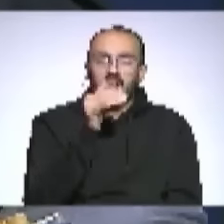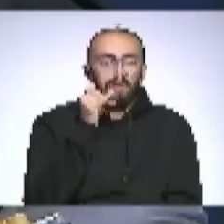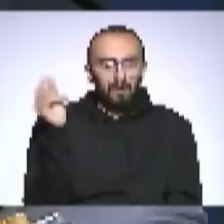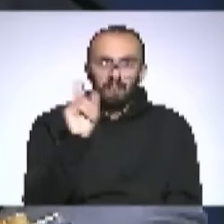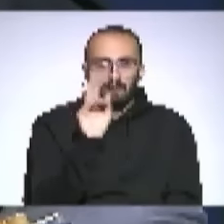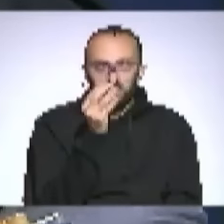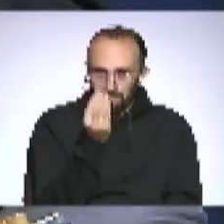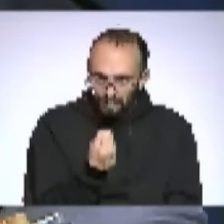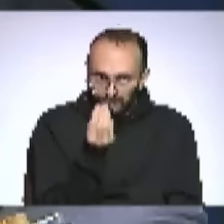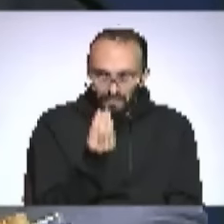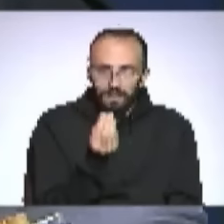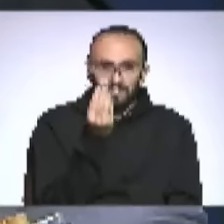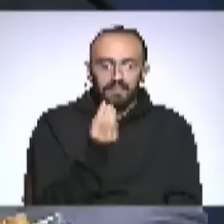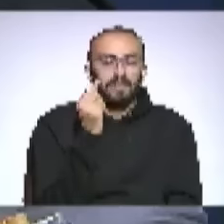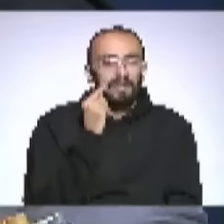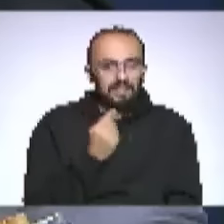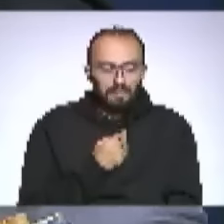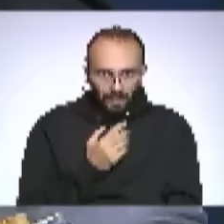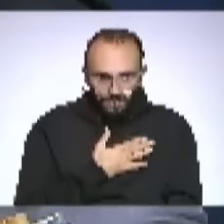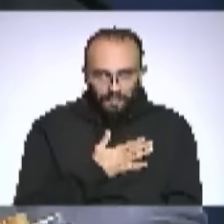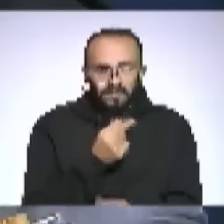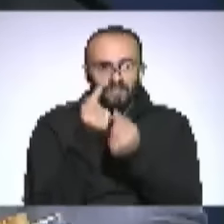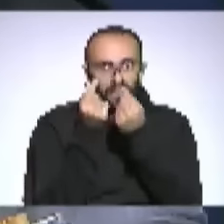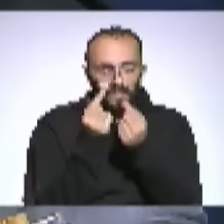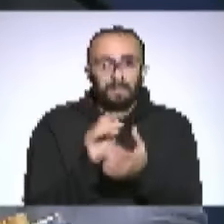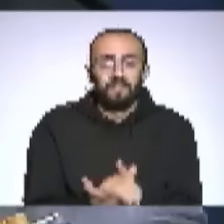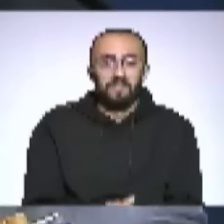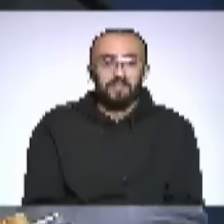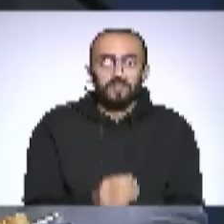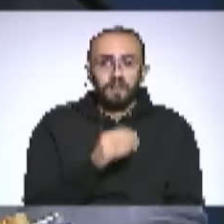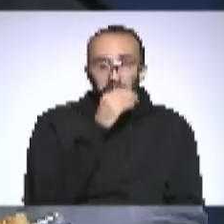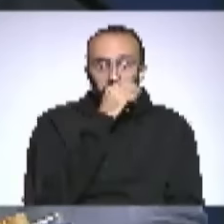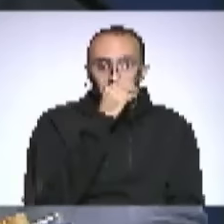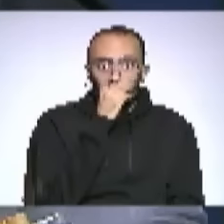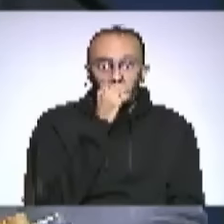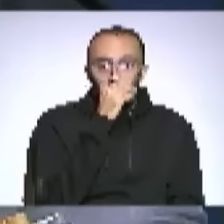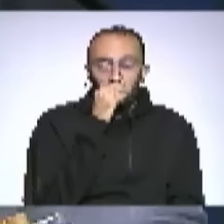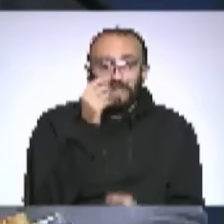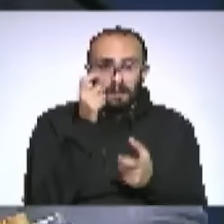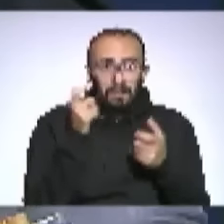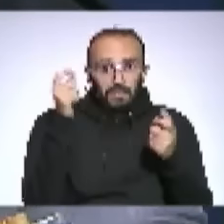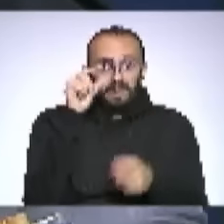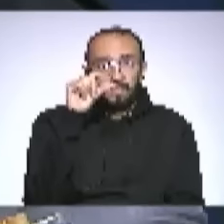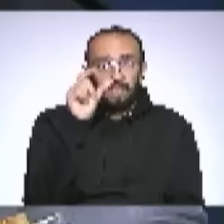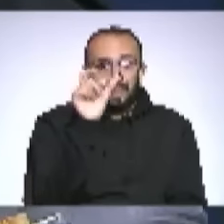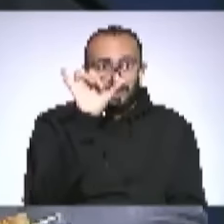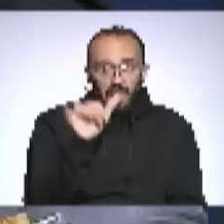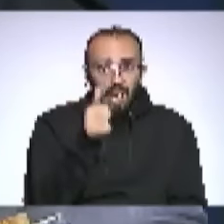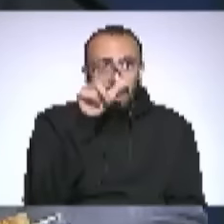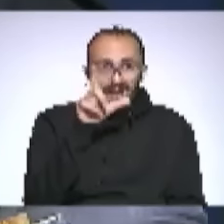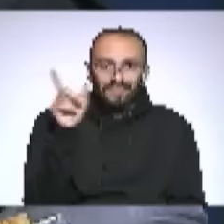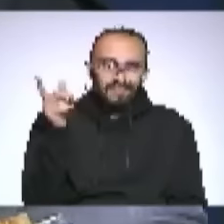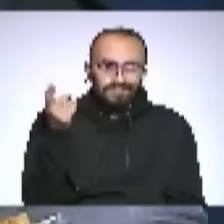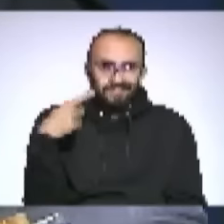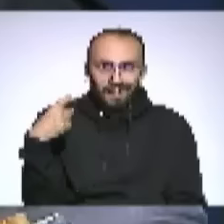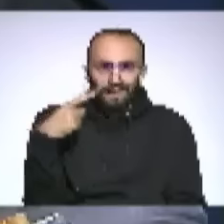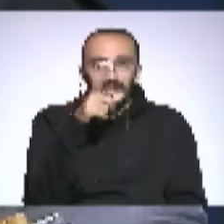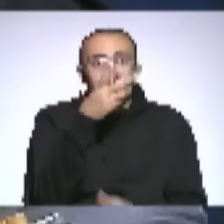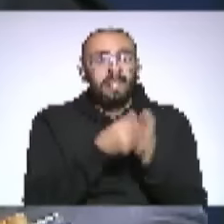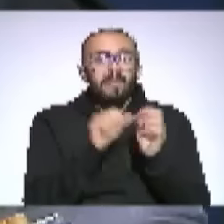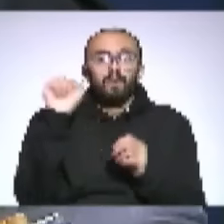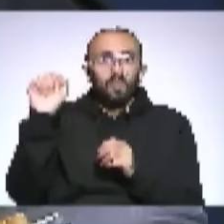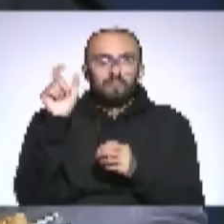حبيبي ممكن تسمع بس سي اسمعني حبيبي اللي من فضلك اما دانيال ا مش محتاج حد يكلمه انت